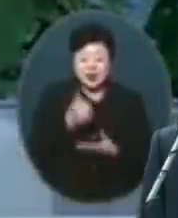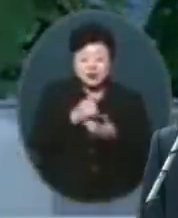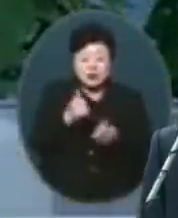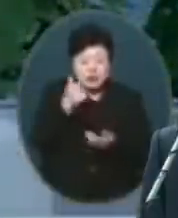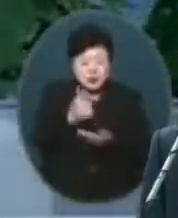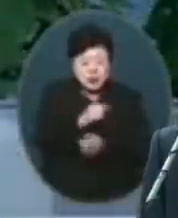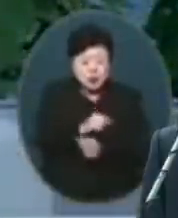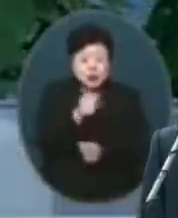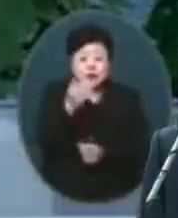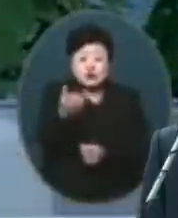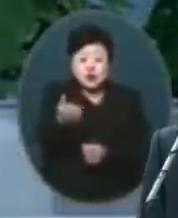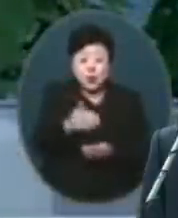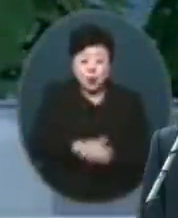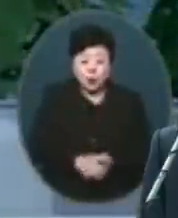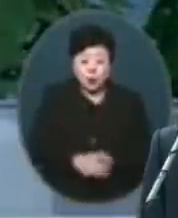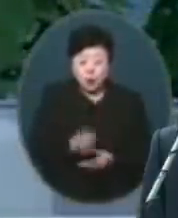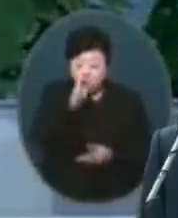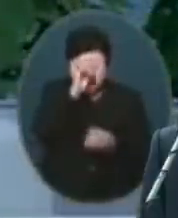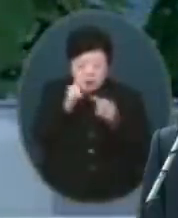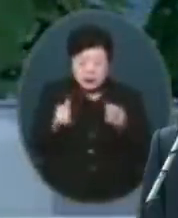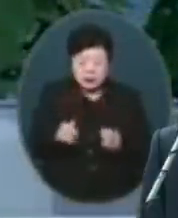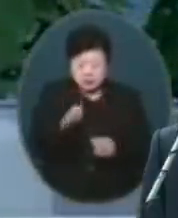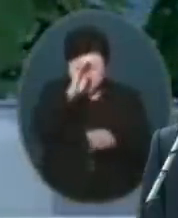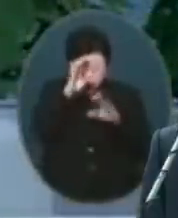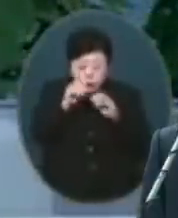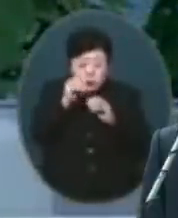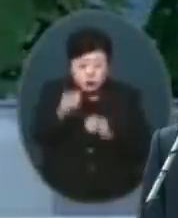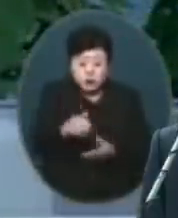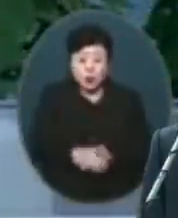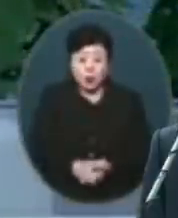죄인의 죄를 용서하시고 병든 자의 병을 고치시오.